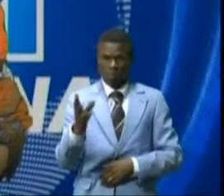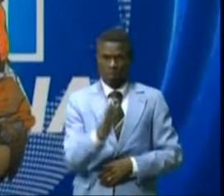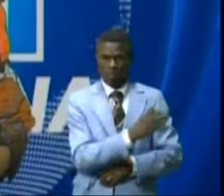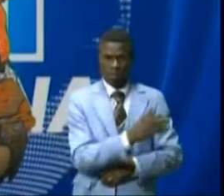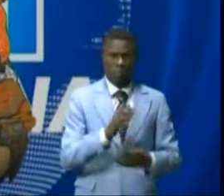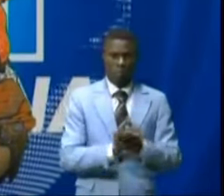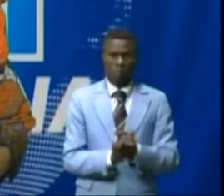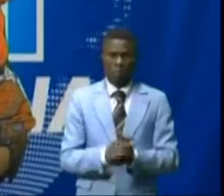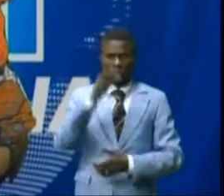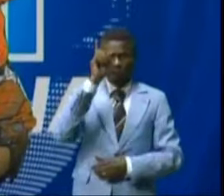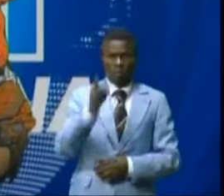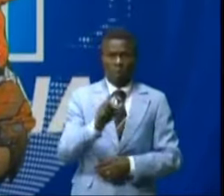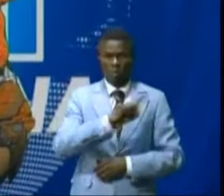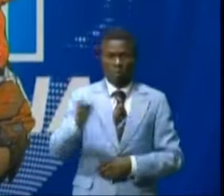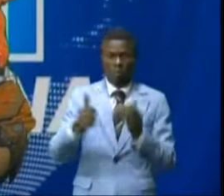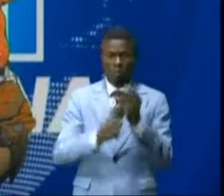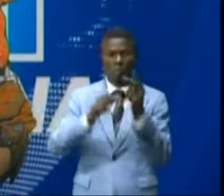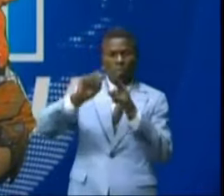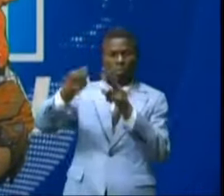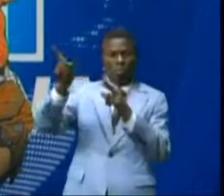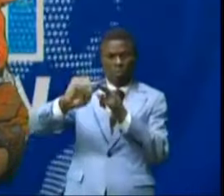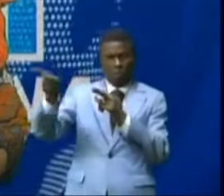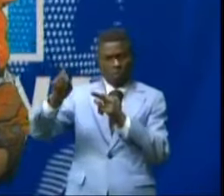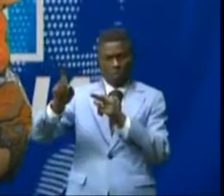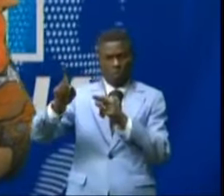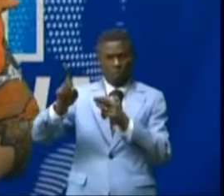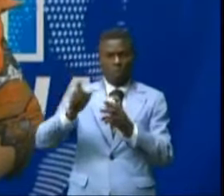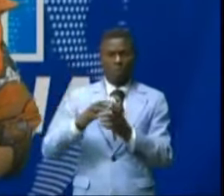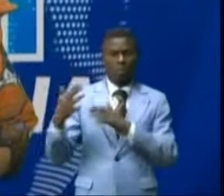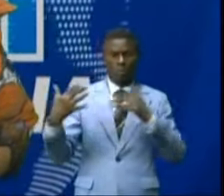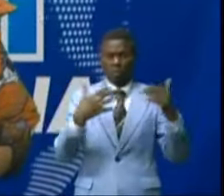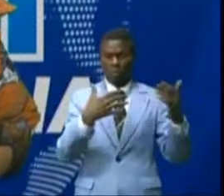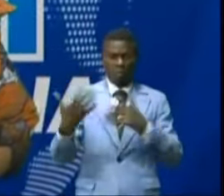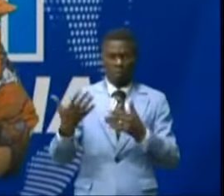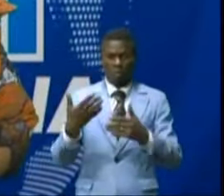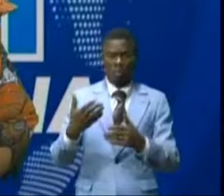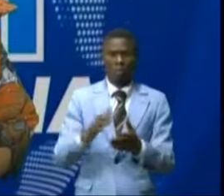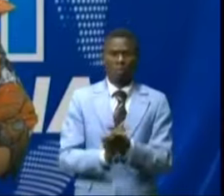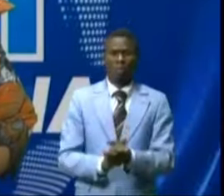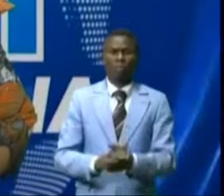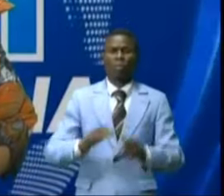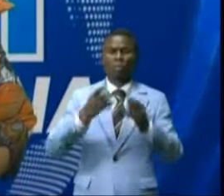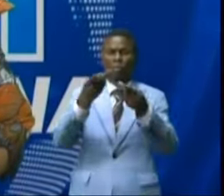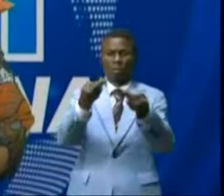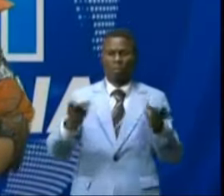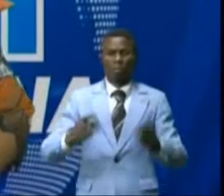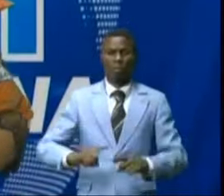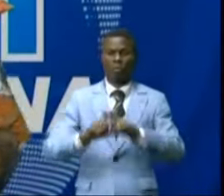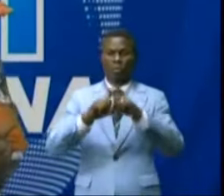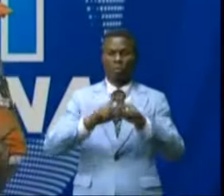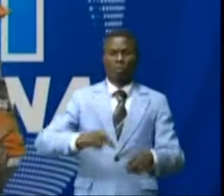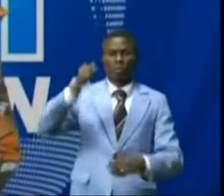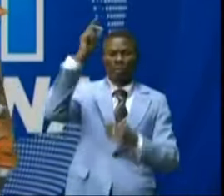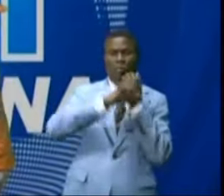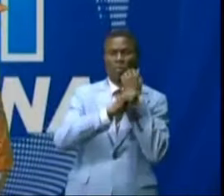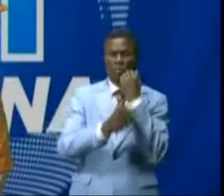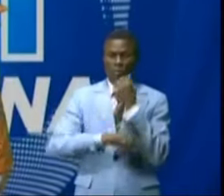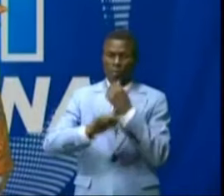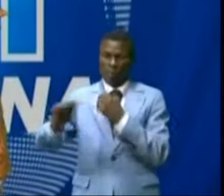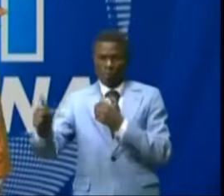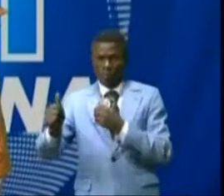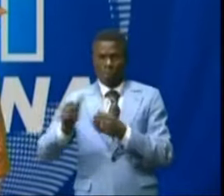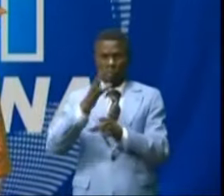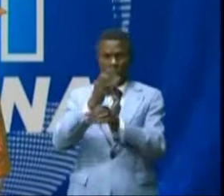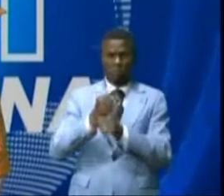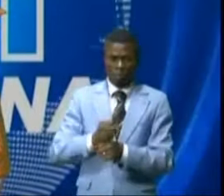Ils sont plus de 100 000 déplacés internes qui ont fui les atrocités dans la zone de conflit au Nord Kivu. Quelques-uns parmi eux ont